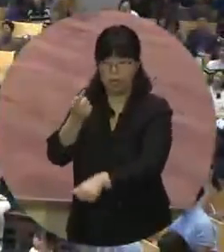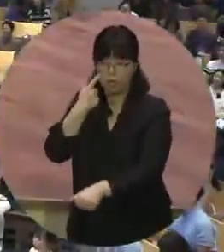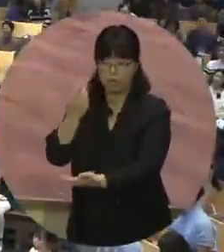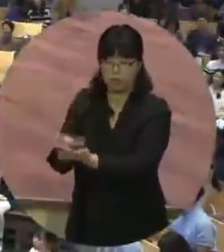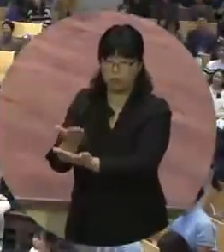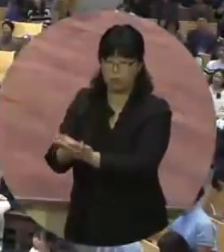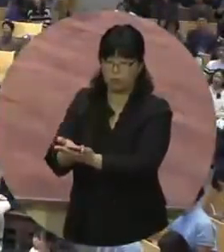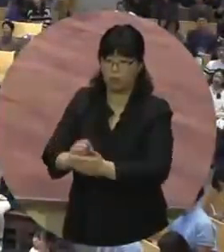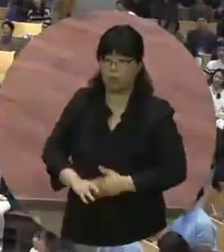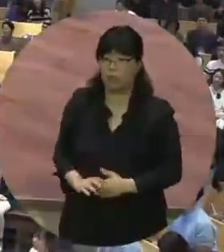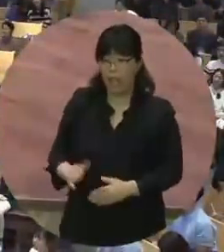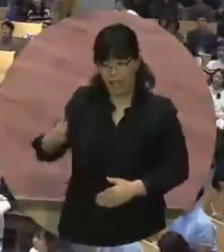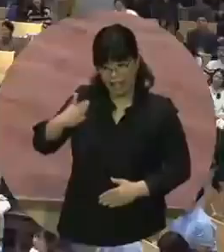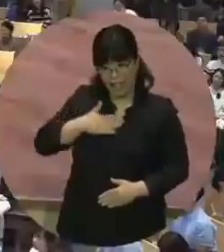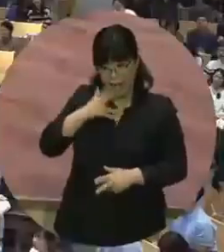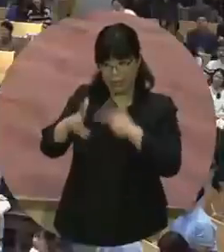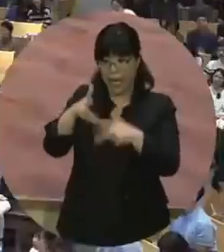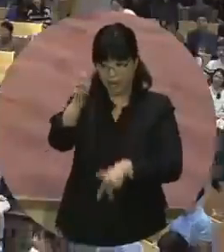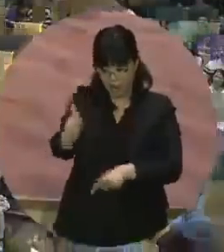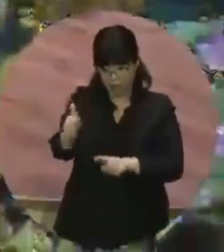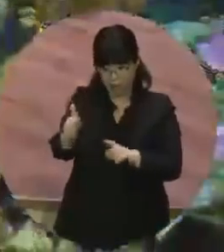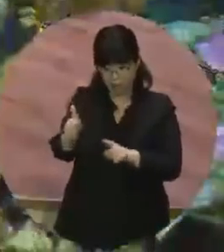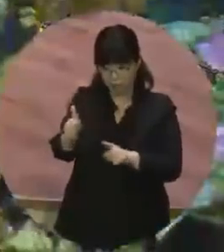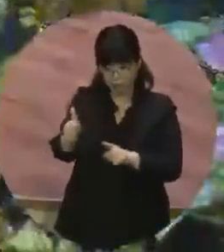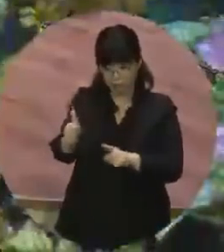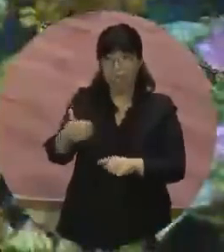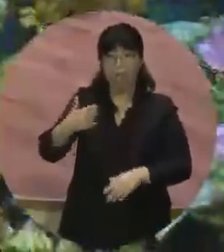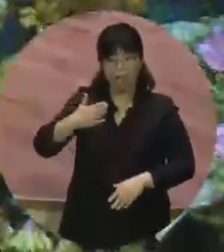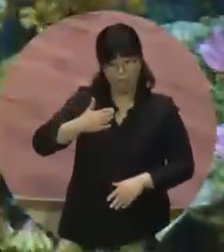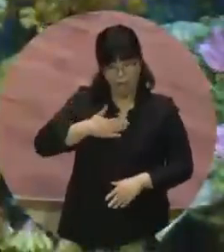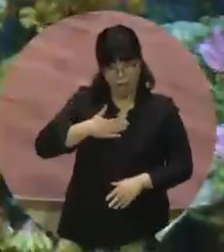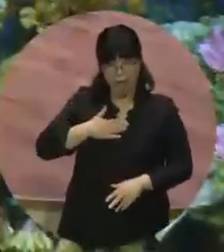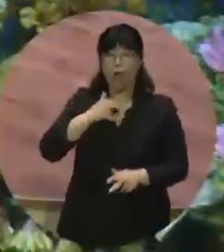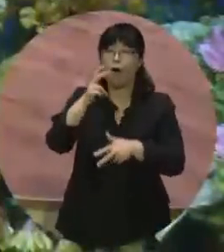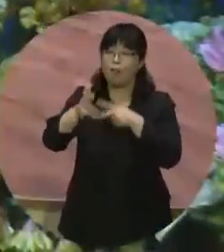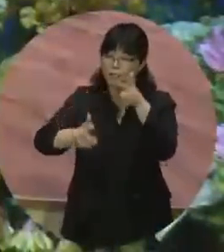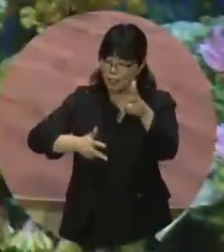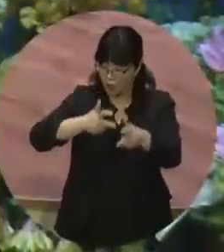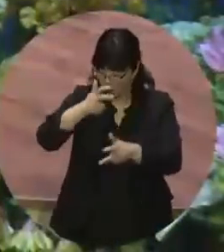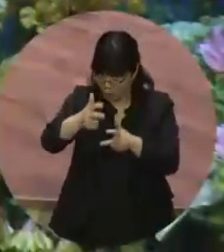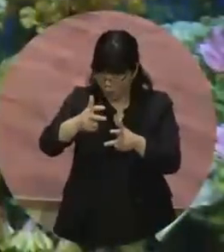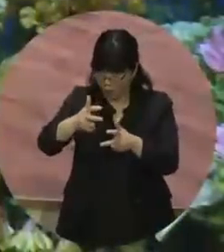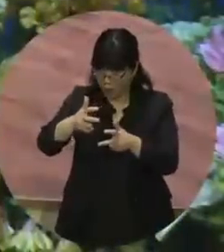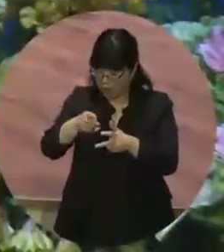교회다. 아멘. 그러니까 내 회사도 교회다. 우리 고등부에도 배워야 돼.